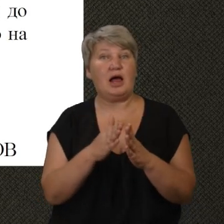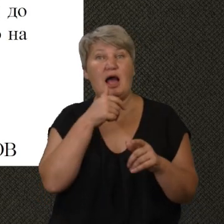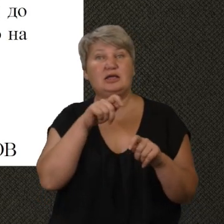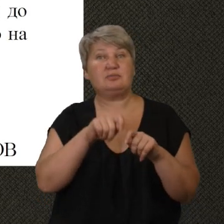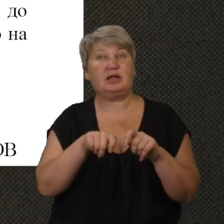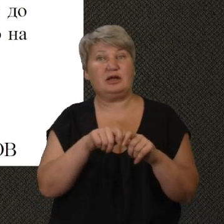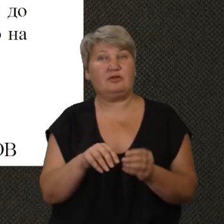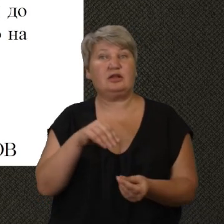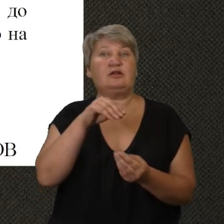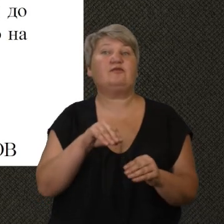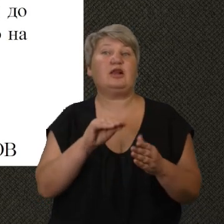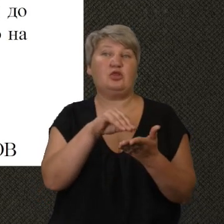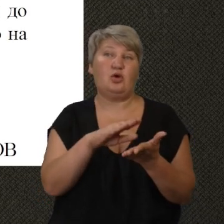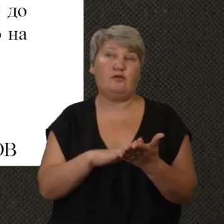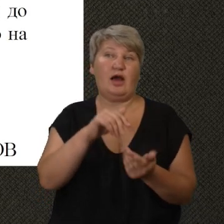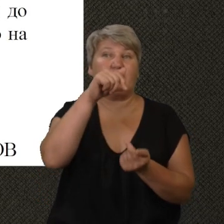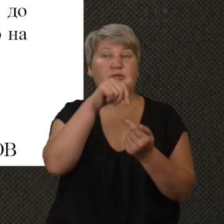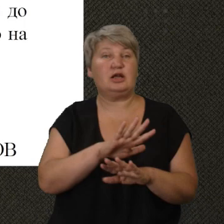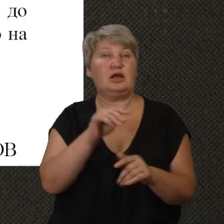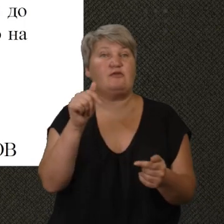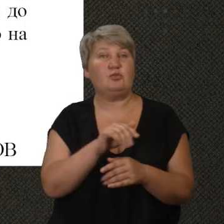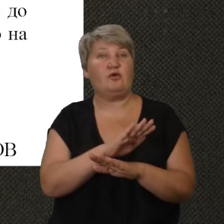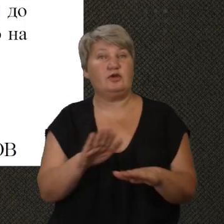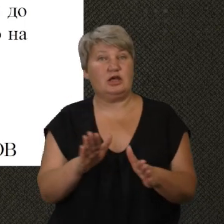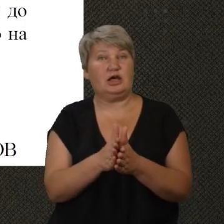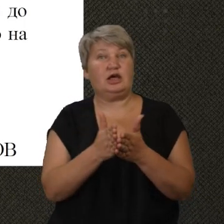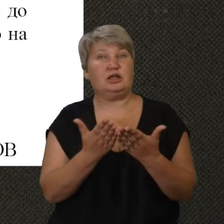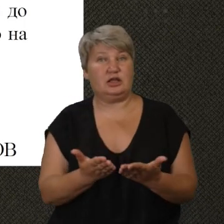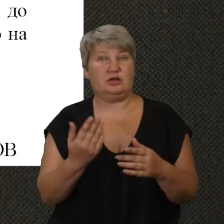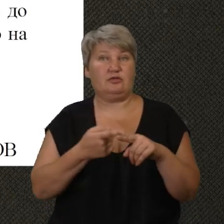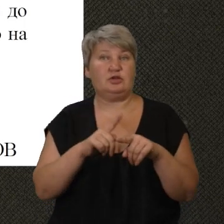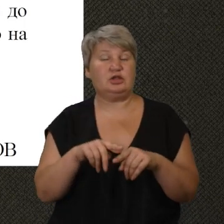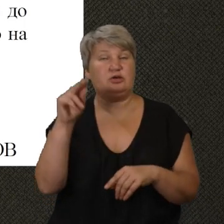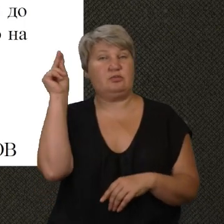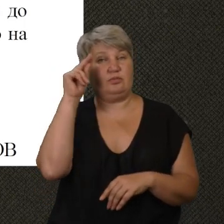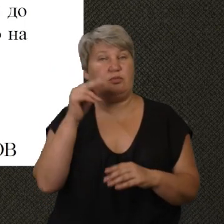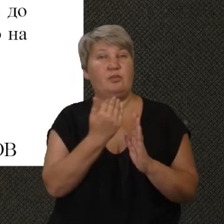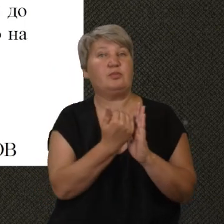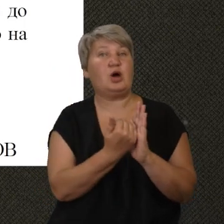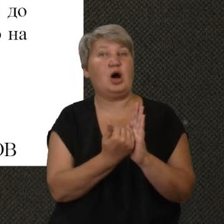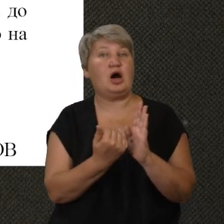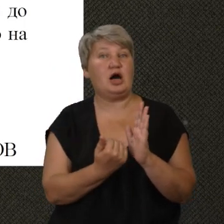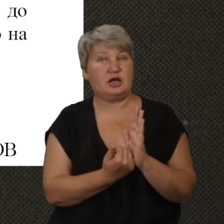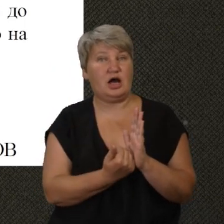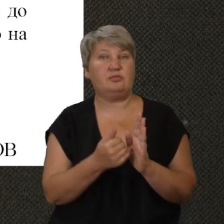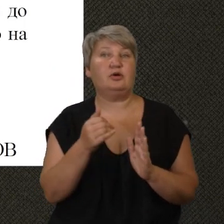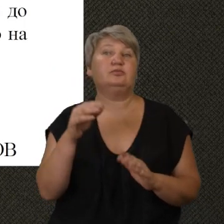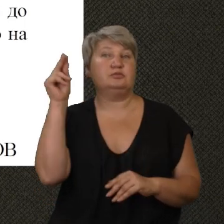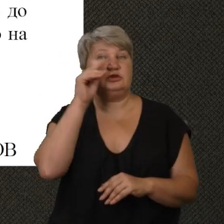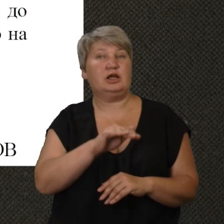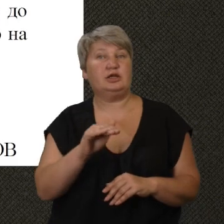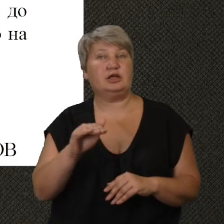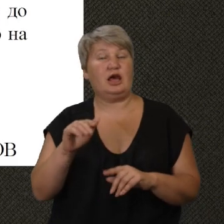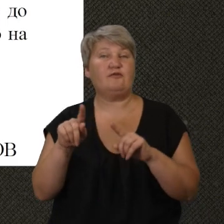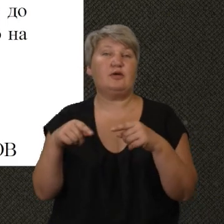відповідність чи невідповідність змісту підручника чинним навчальним програмам віковим особливостям здобувачів освіти вимогам